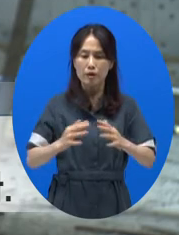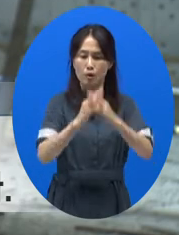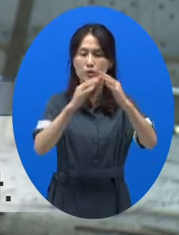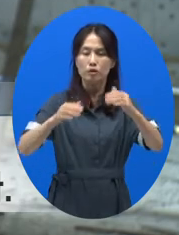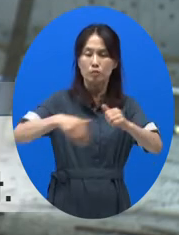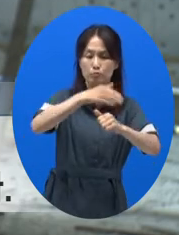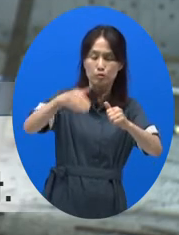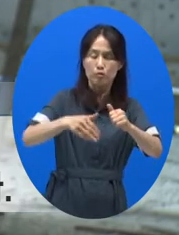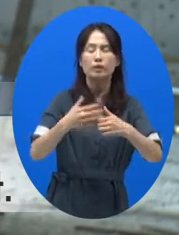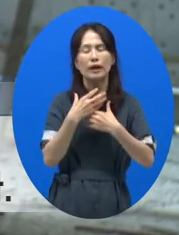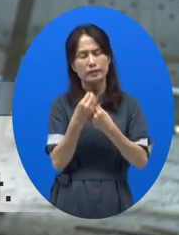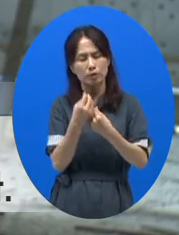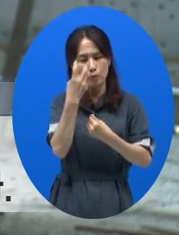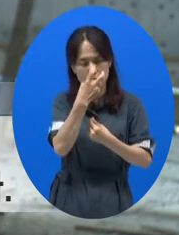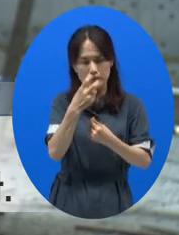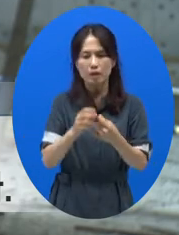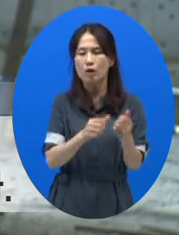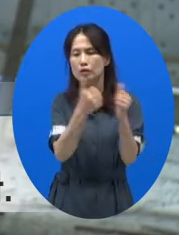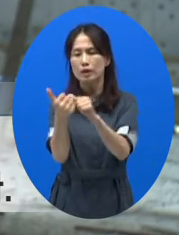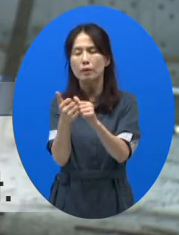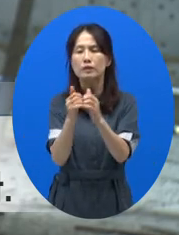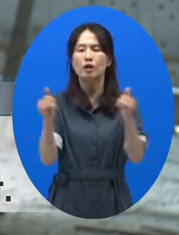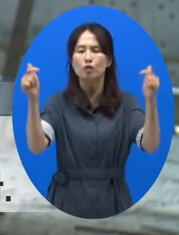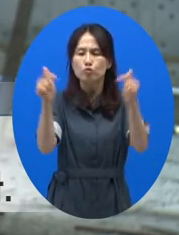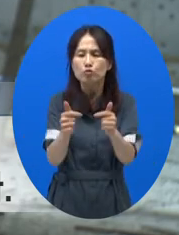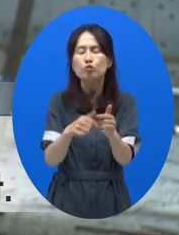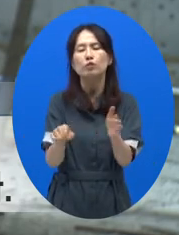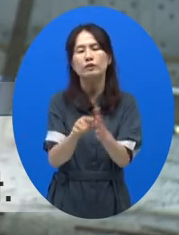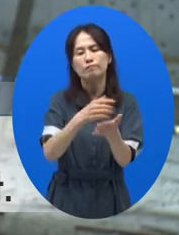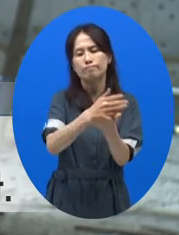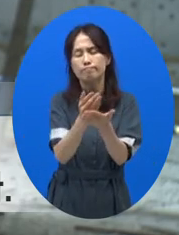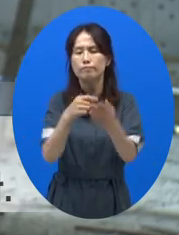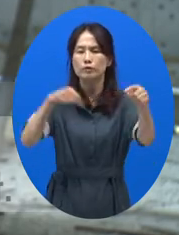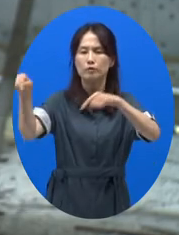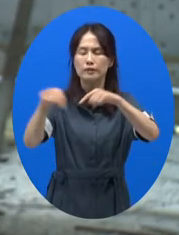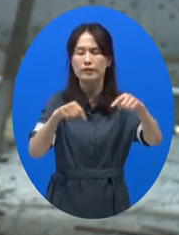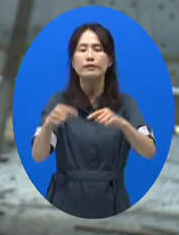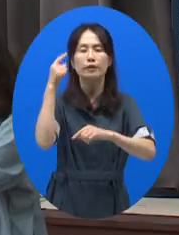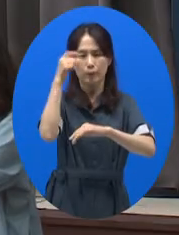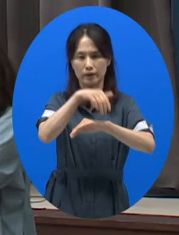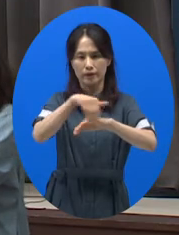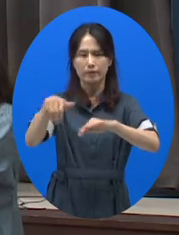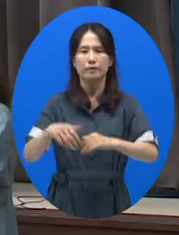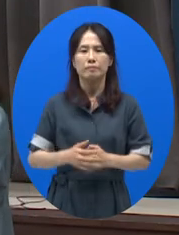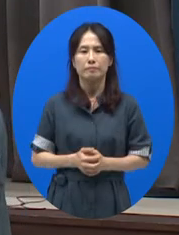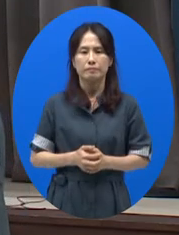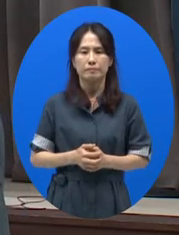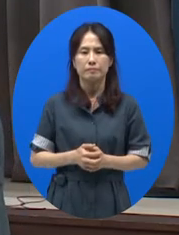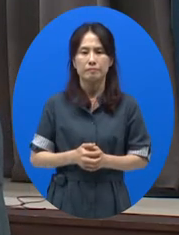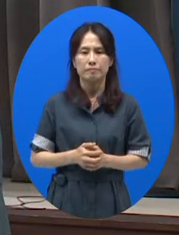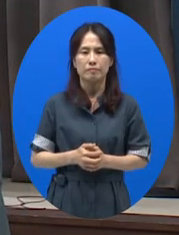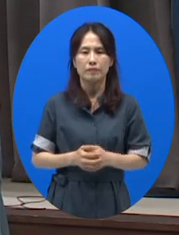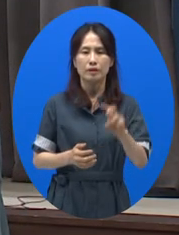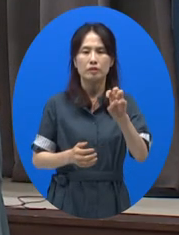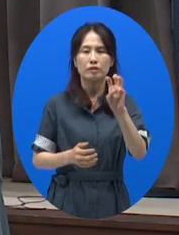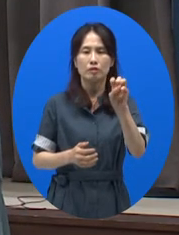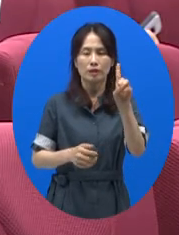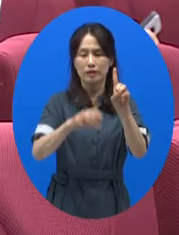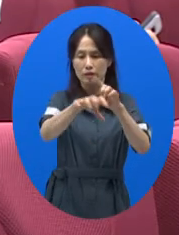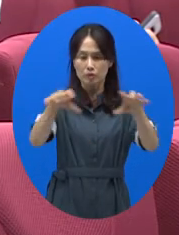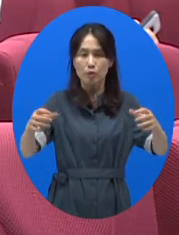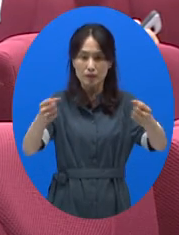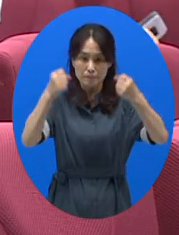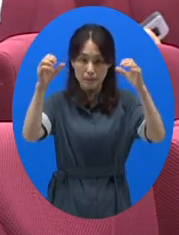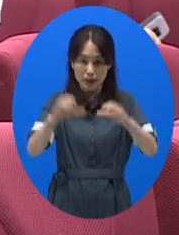안전관리, 특히 사고 사망자 감축을 위해서 다양한 정책을 추진하도록 하겠습니다. 경기도는 31개 시군과의